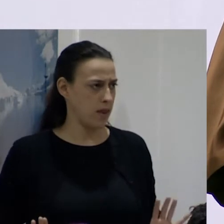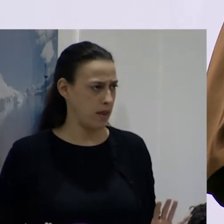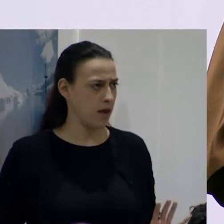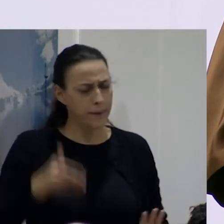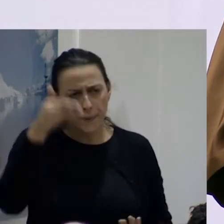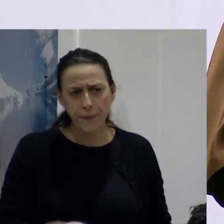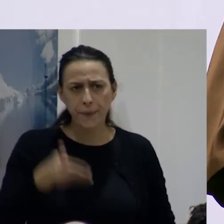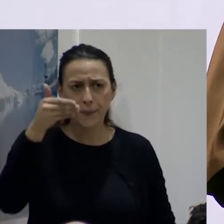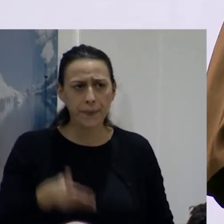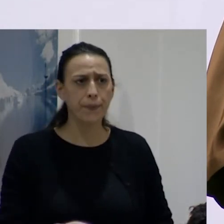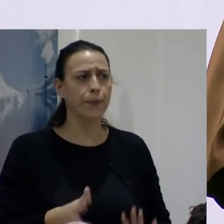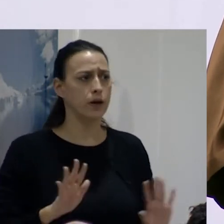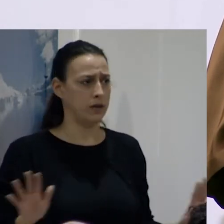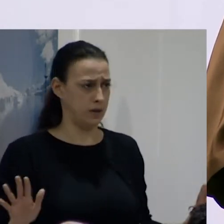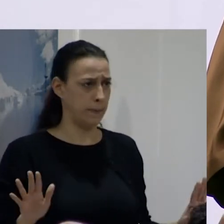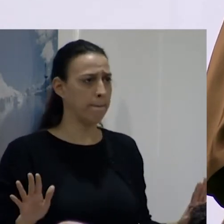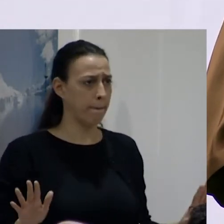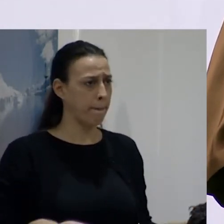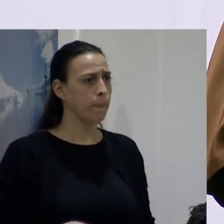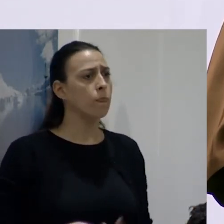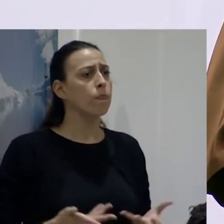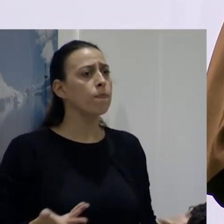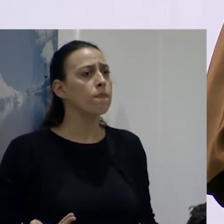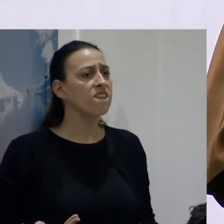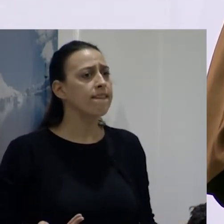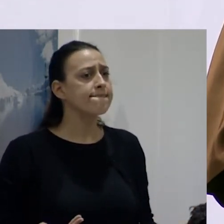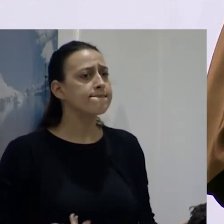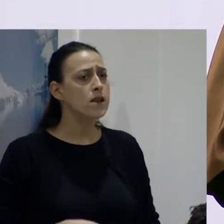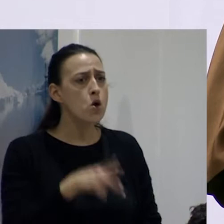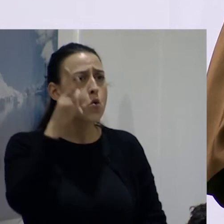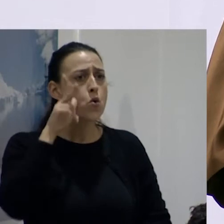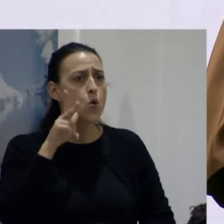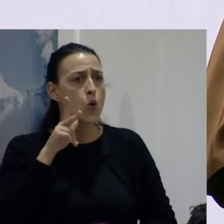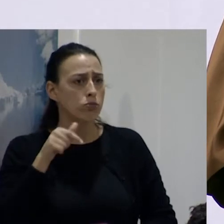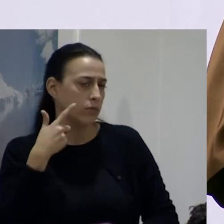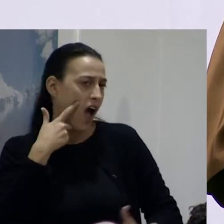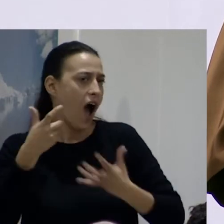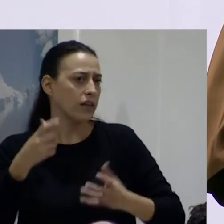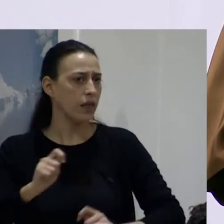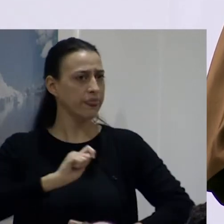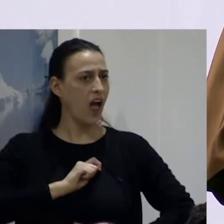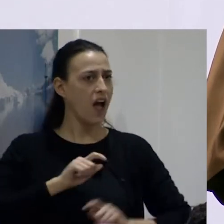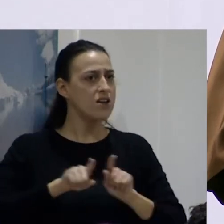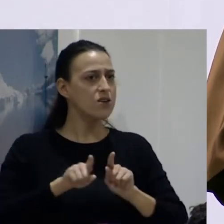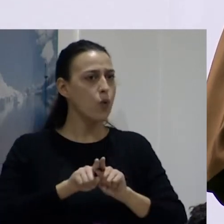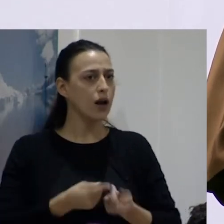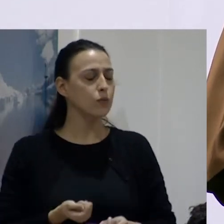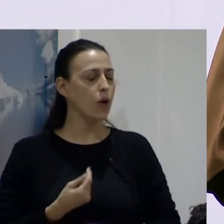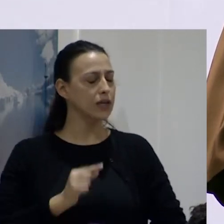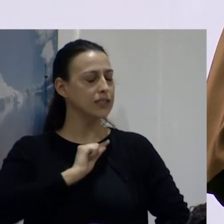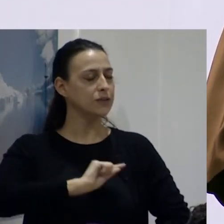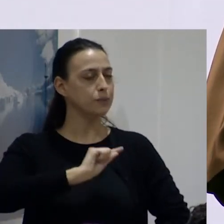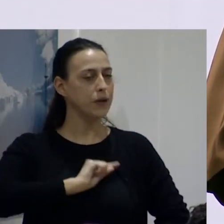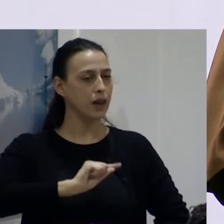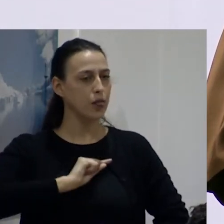Forma part, i no una part menor, d'un capital espiritual, cognitiu, però també moral,